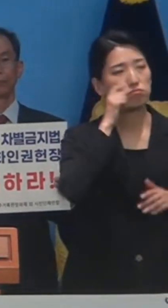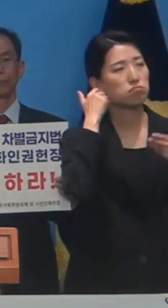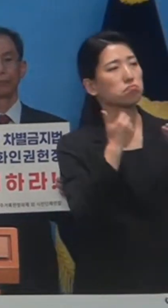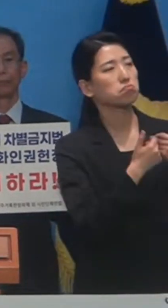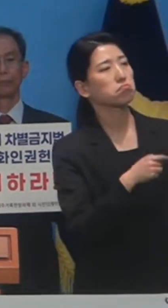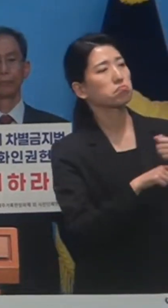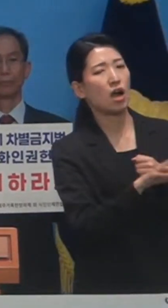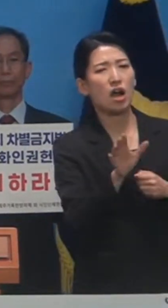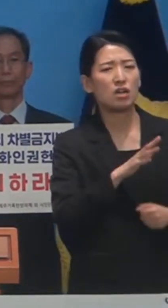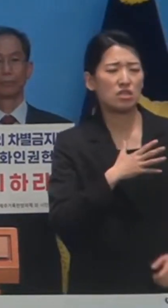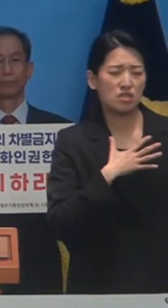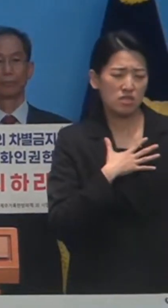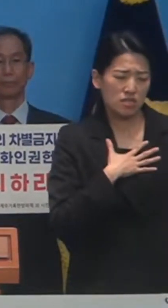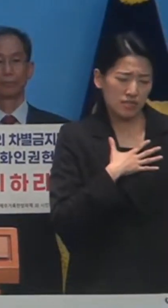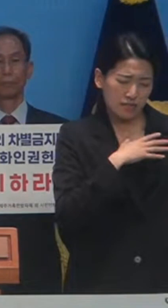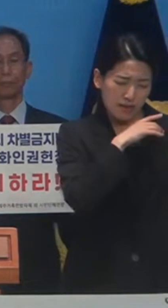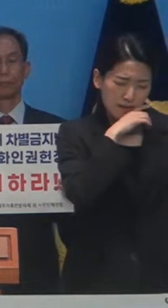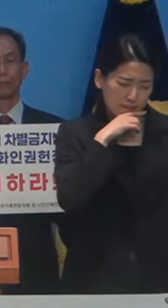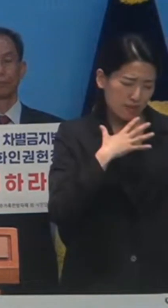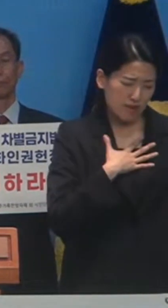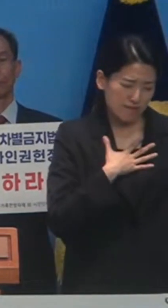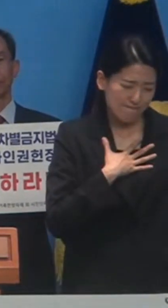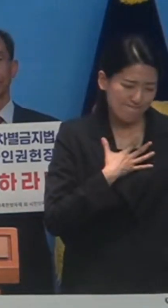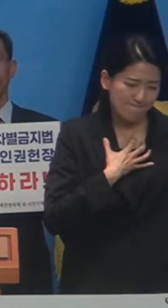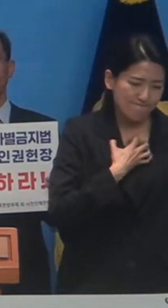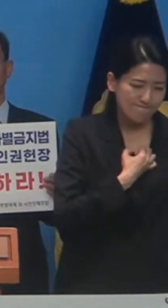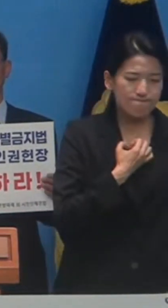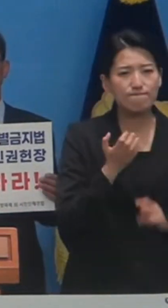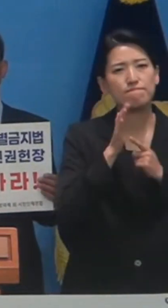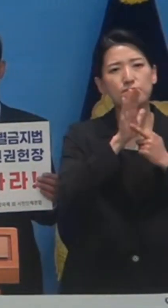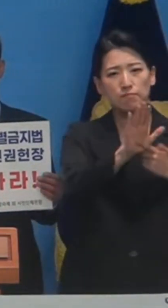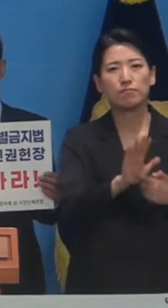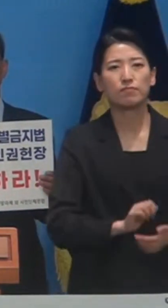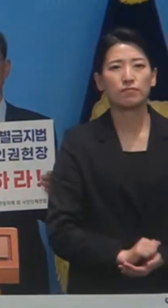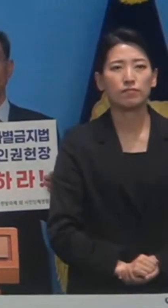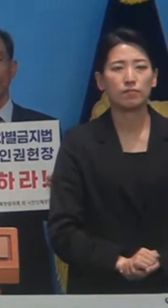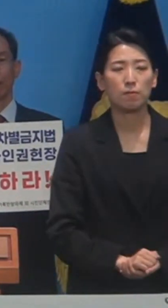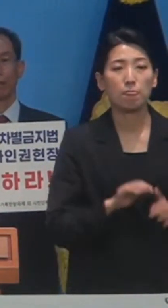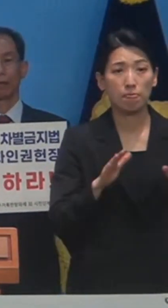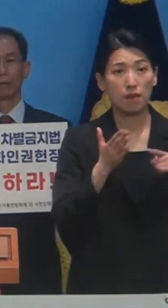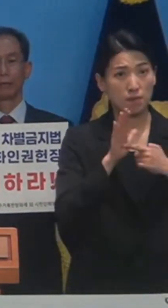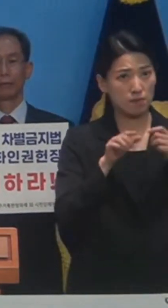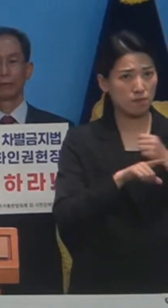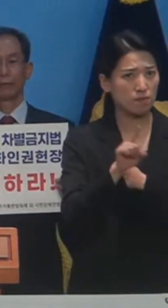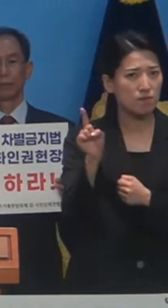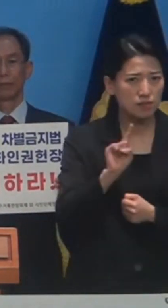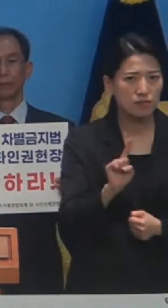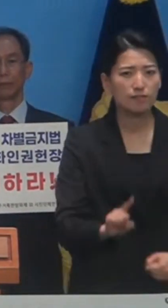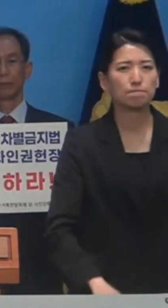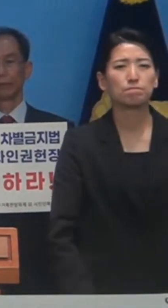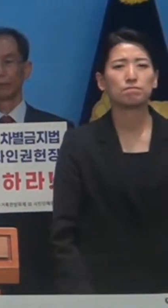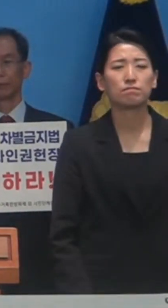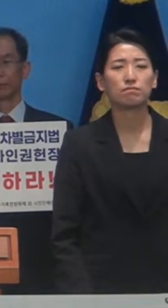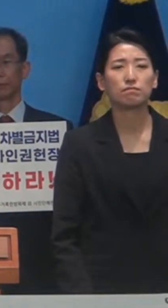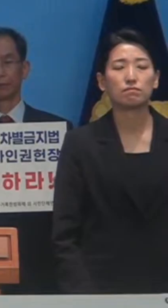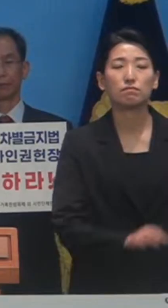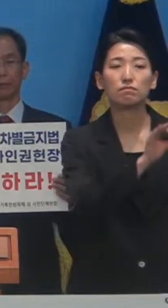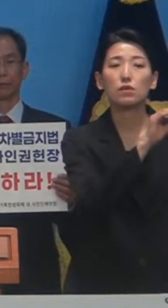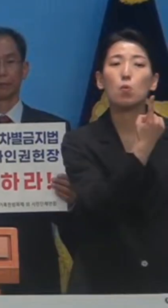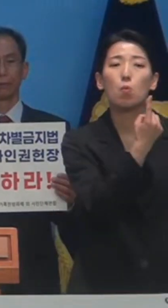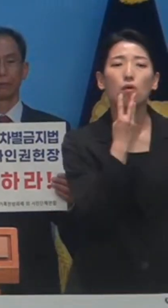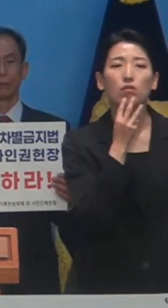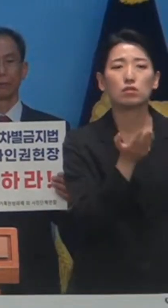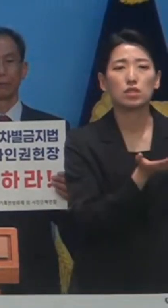아니라 절규를 하는 심정으로 섰습니다. 저는 이 자리에 선 이유를 말씀드리겠습니다. 오영훈